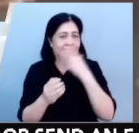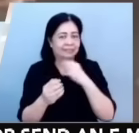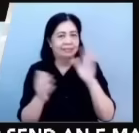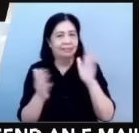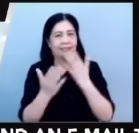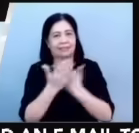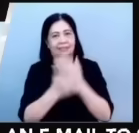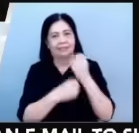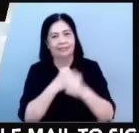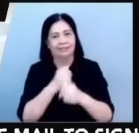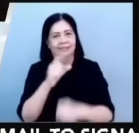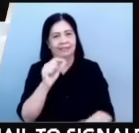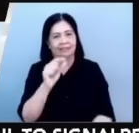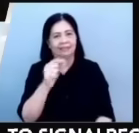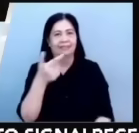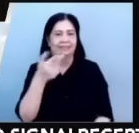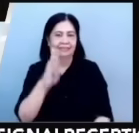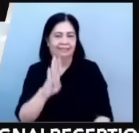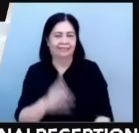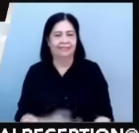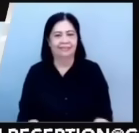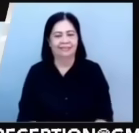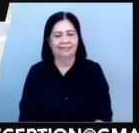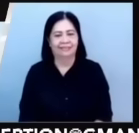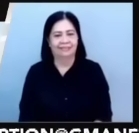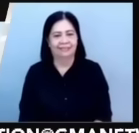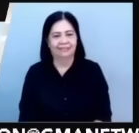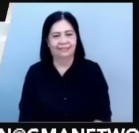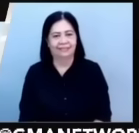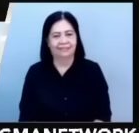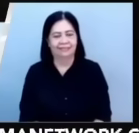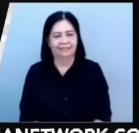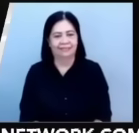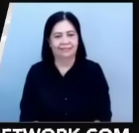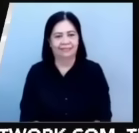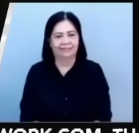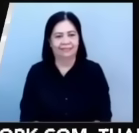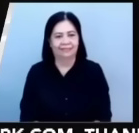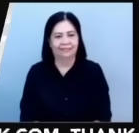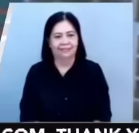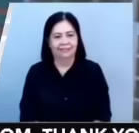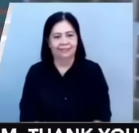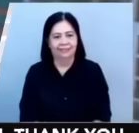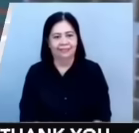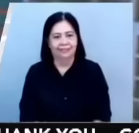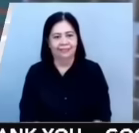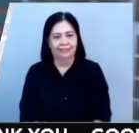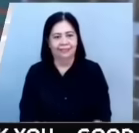2024. Nico Wahe, nagbabalita para sa GMA Integrated News.